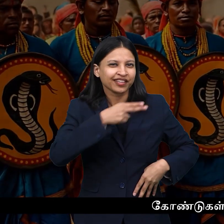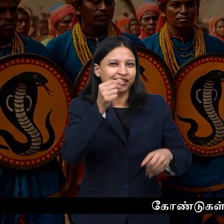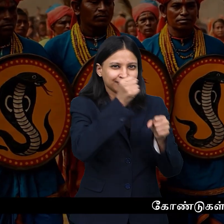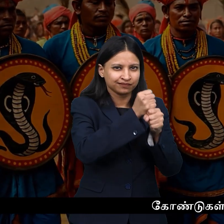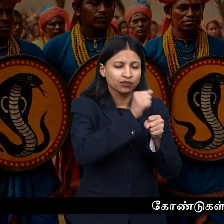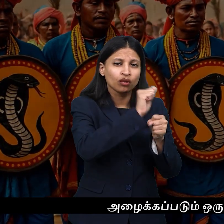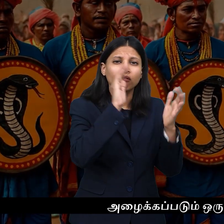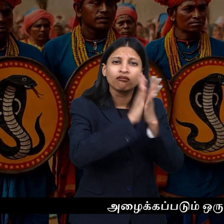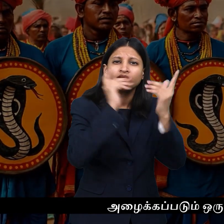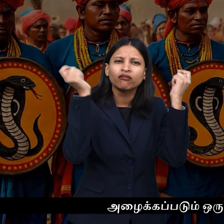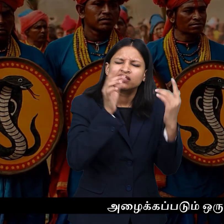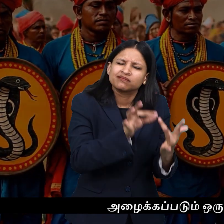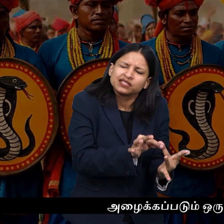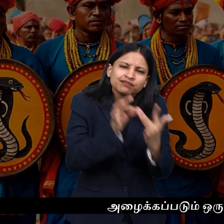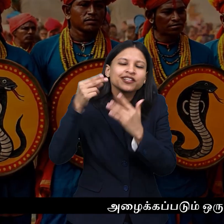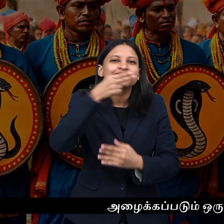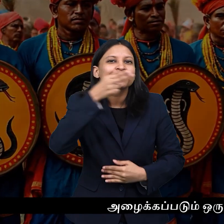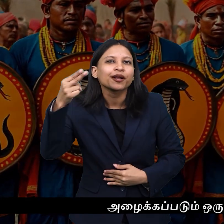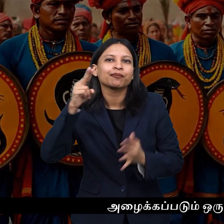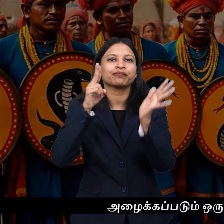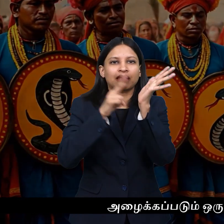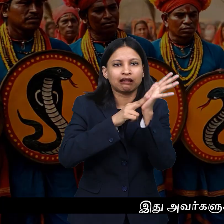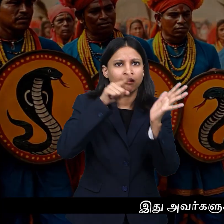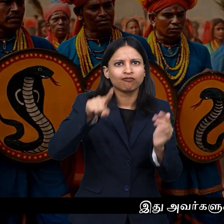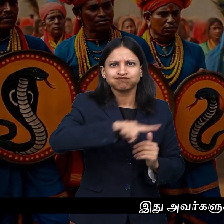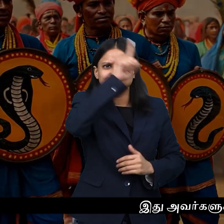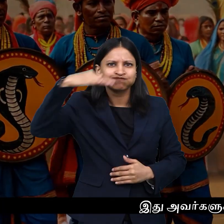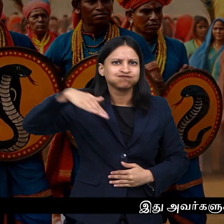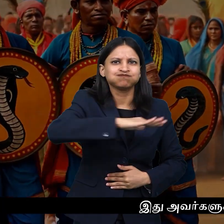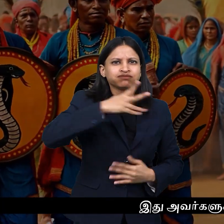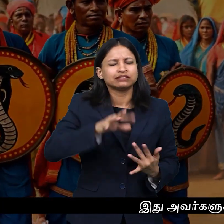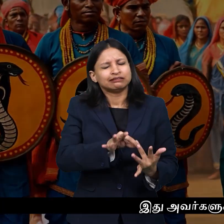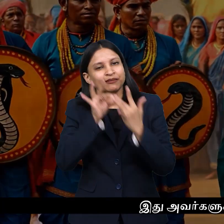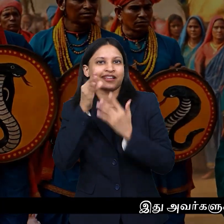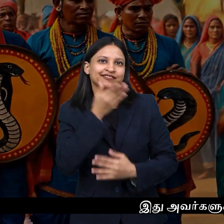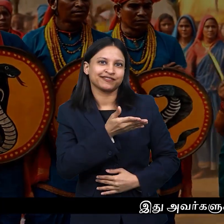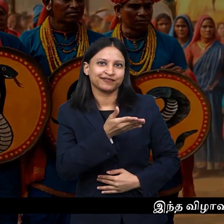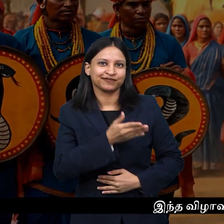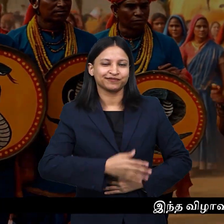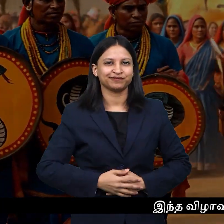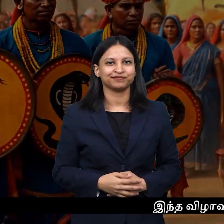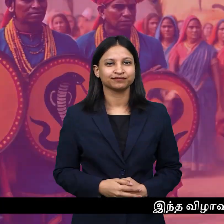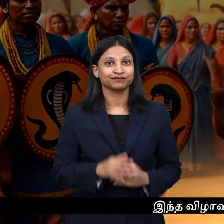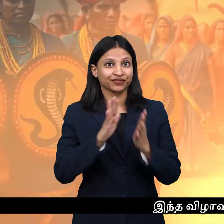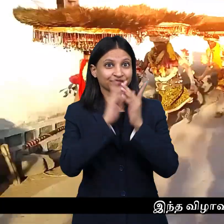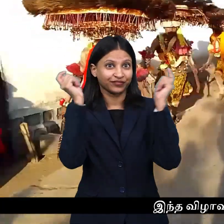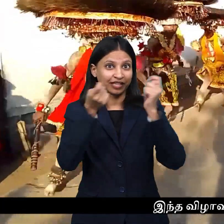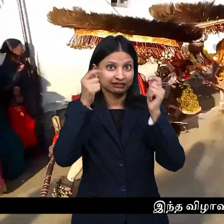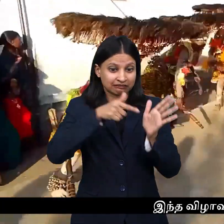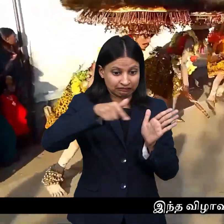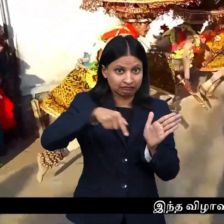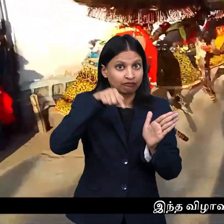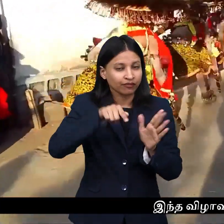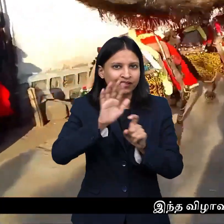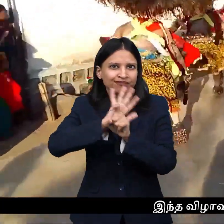கோண்டுகள் நாகோபா திருவிழா என்று அழைக்கப்படும் ஒரு விழாவை கொண்டாடுகிறார்கள். இது அவர்களுக்கு